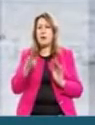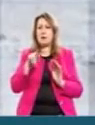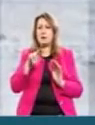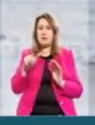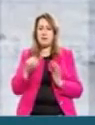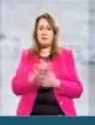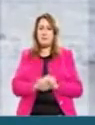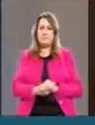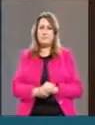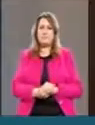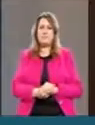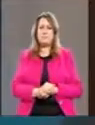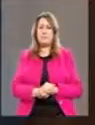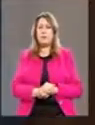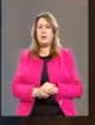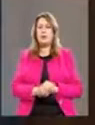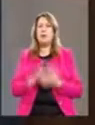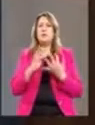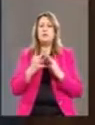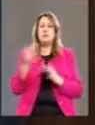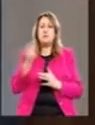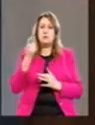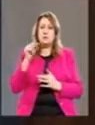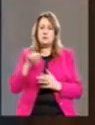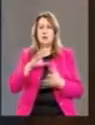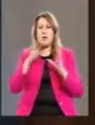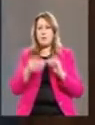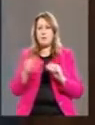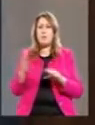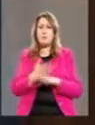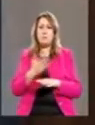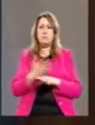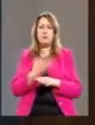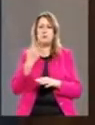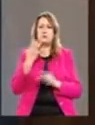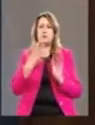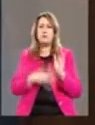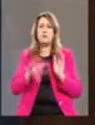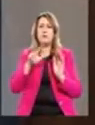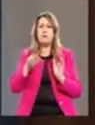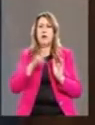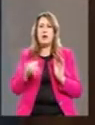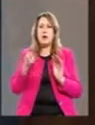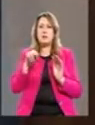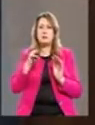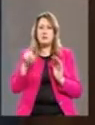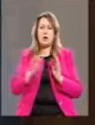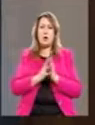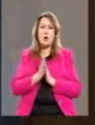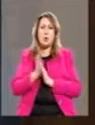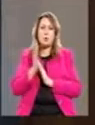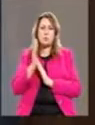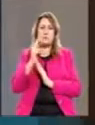тенге инвестиций. Что касается сельского хозяйства, здесь объем валового состава составил 493 миллиарда тенге. Рост